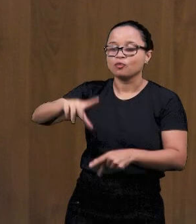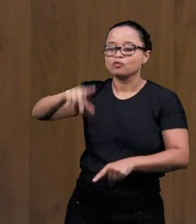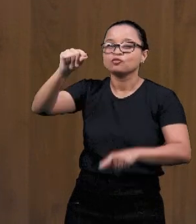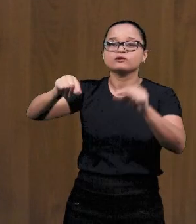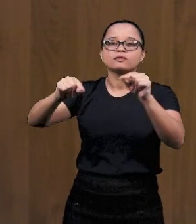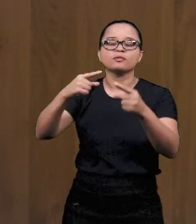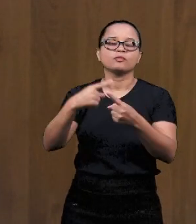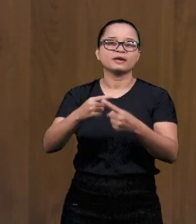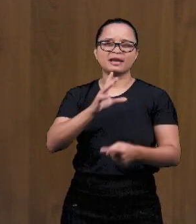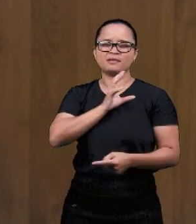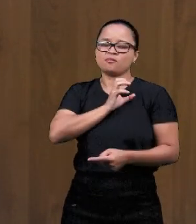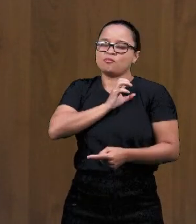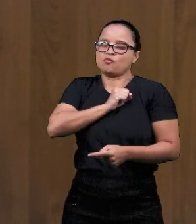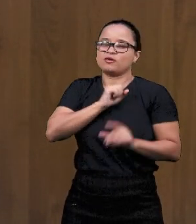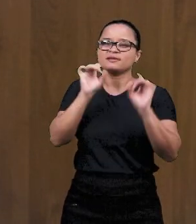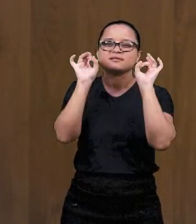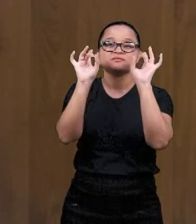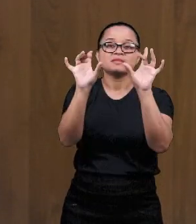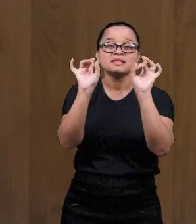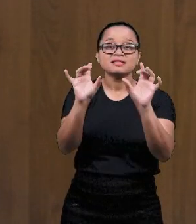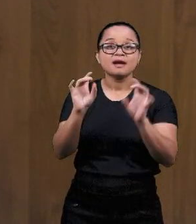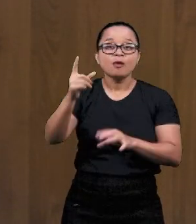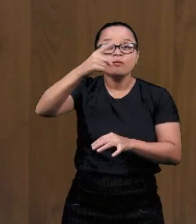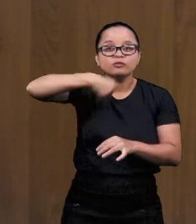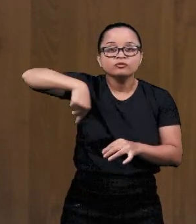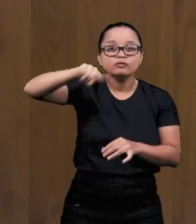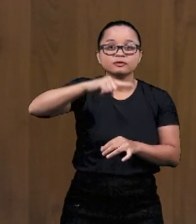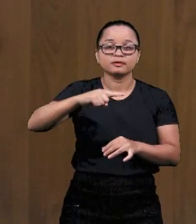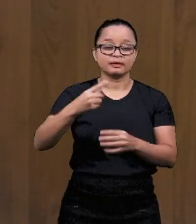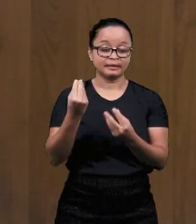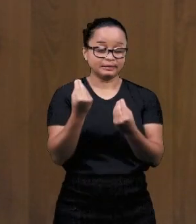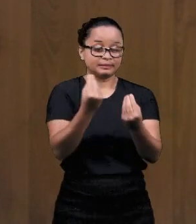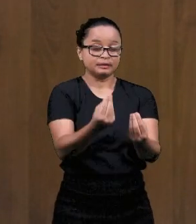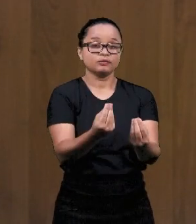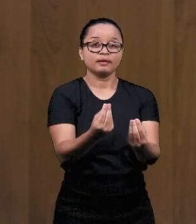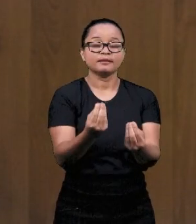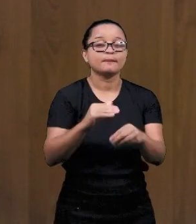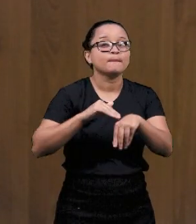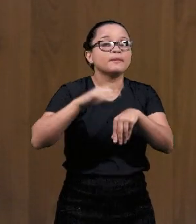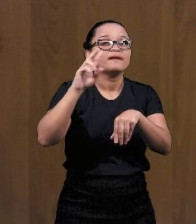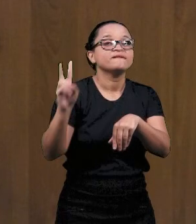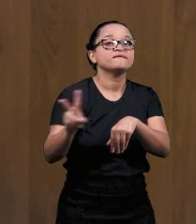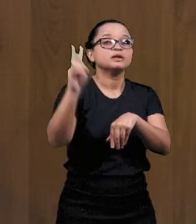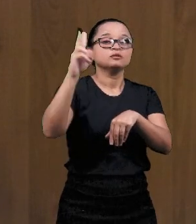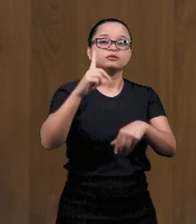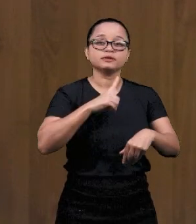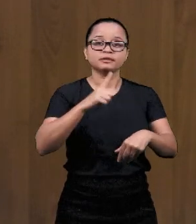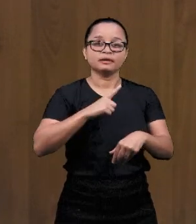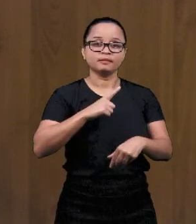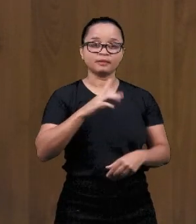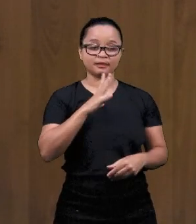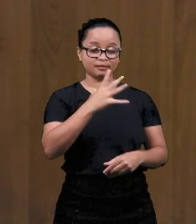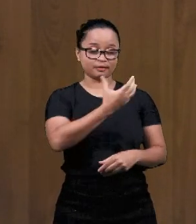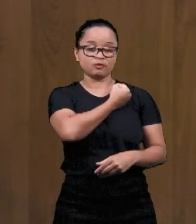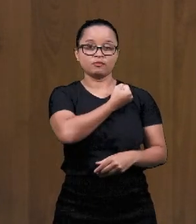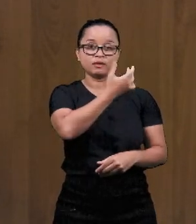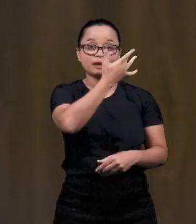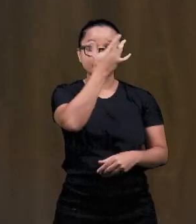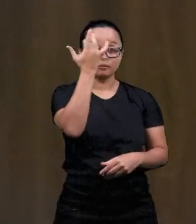telle manière qu'il a donné ce qu'il y avait de plus précieux pour sauver le pécheur. Il a donné